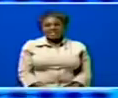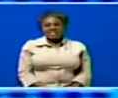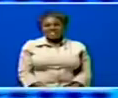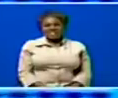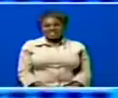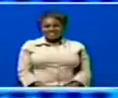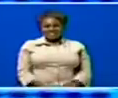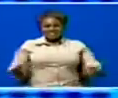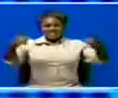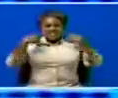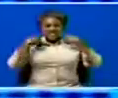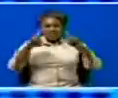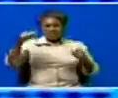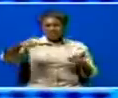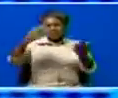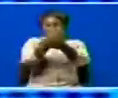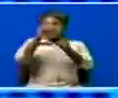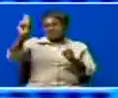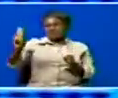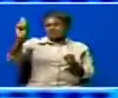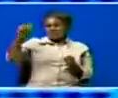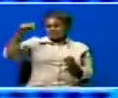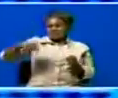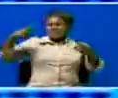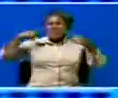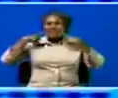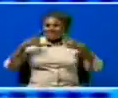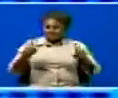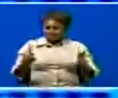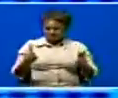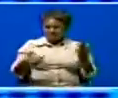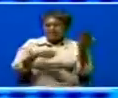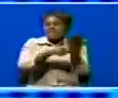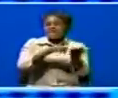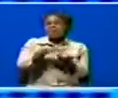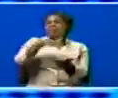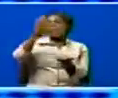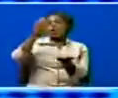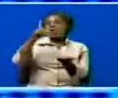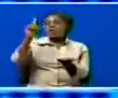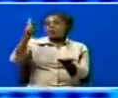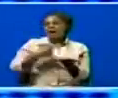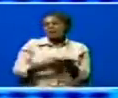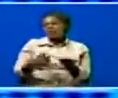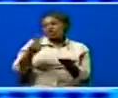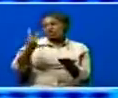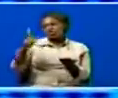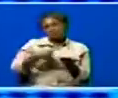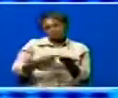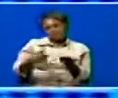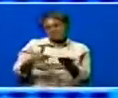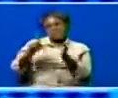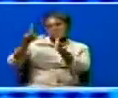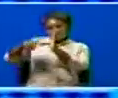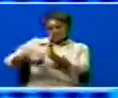Ndiyo tangazo ambalo limetolewa na Rais Uhuru Kenyatta hii leo akitangaza kwamba atakuwa akitoa majina zaidi katika juma moja au majuma mawili yajayo. Tuko